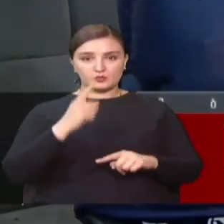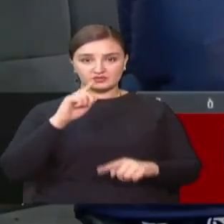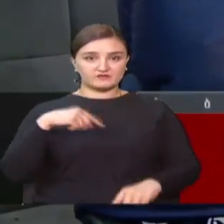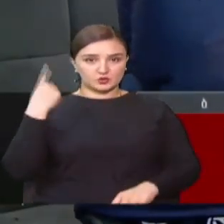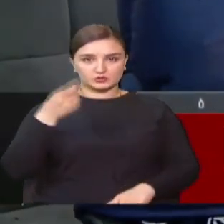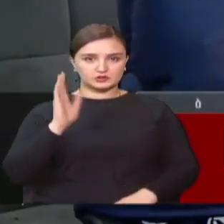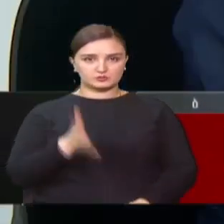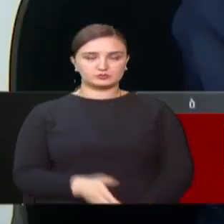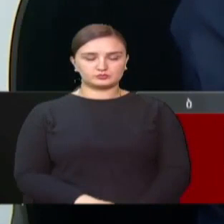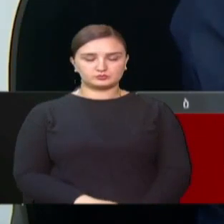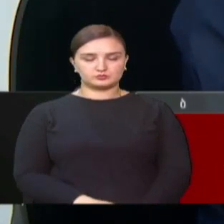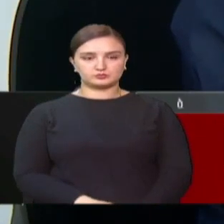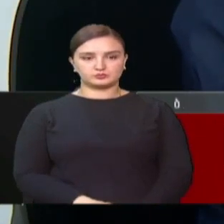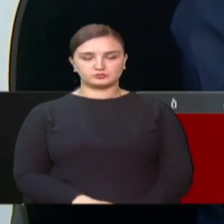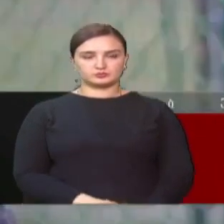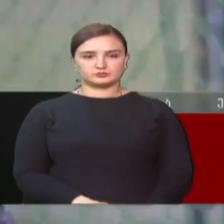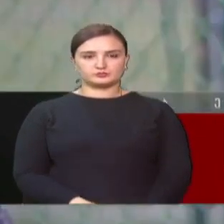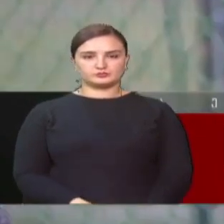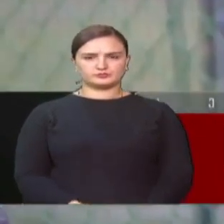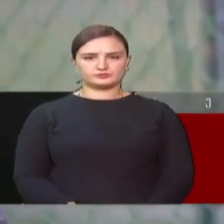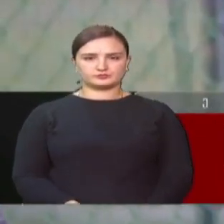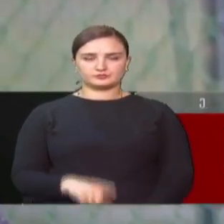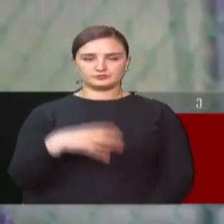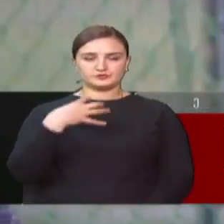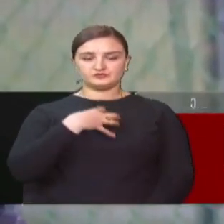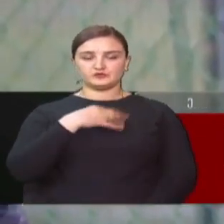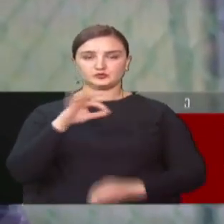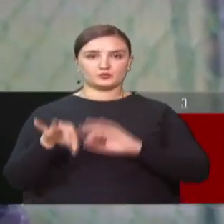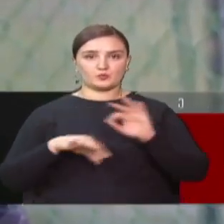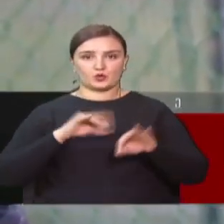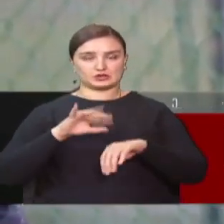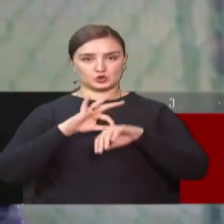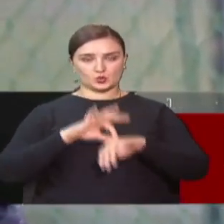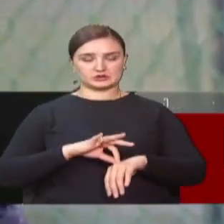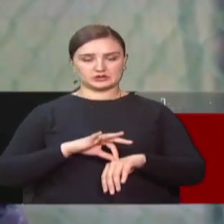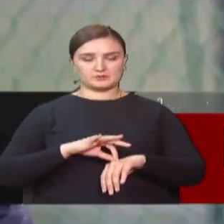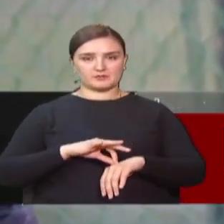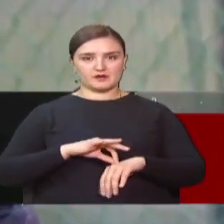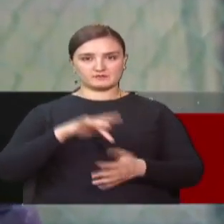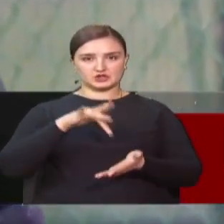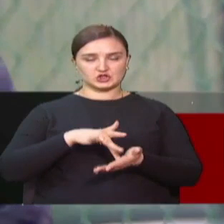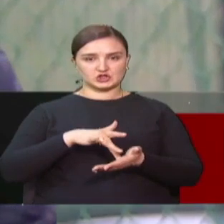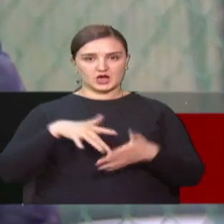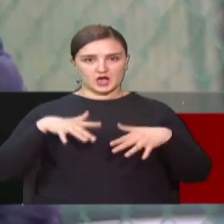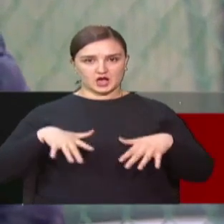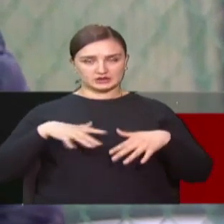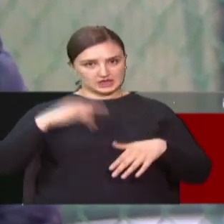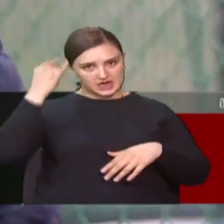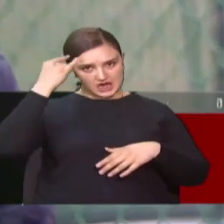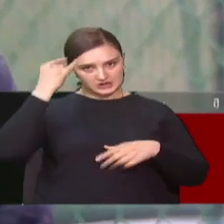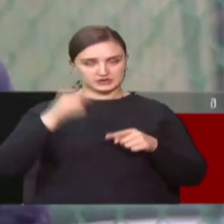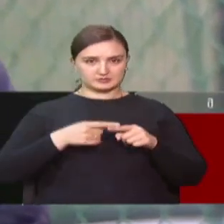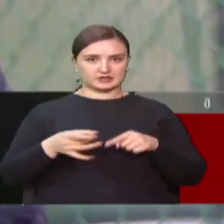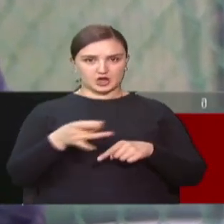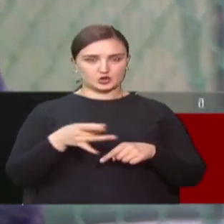igegmeba. Ძალიან მნიშვნელოვანი პროექტი ხორციელდება შიდა ქართლში, კასპის რაიონში, სოფელ